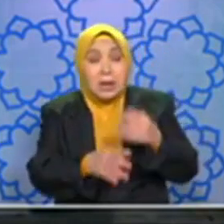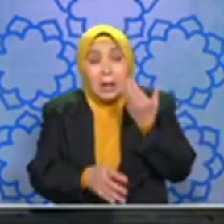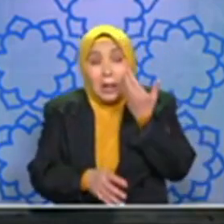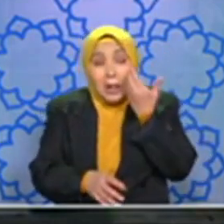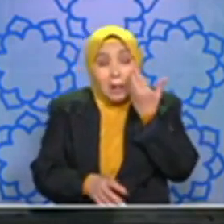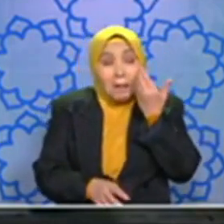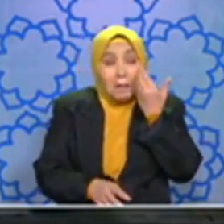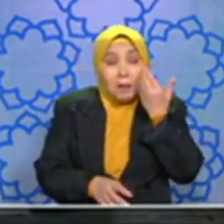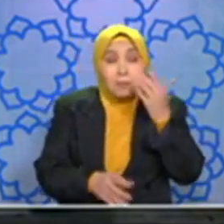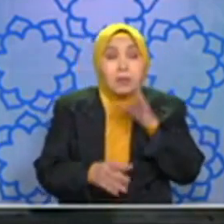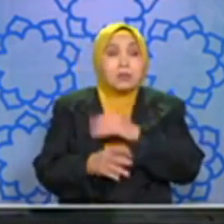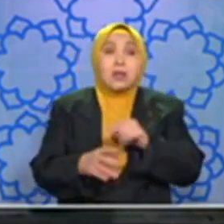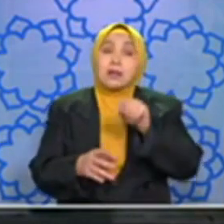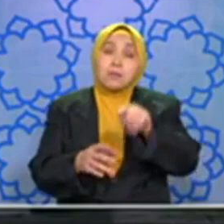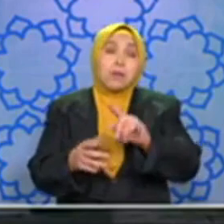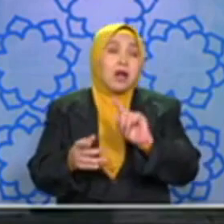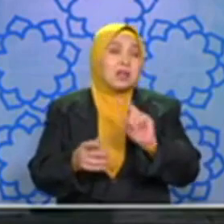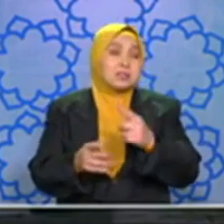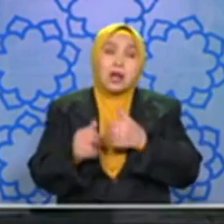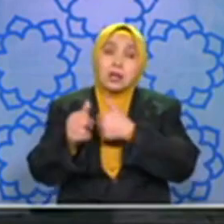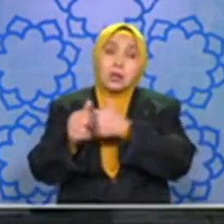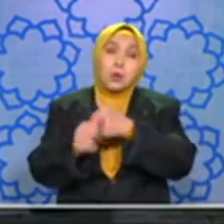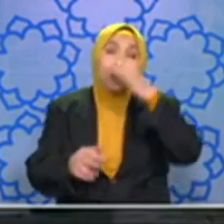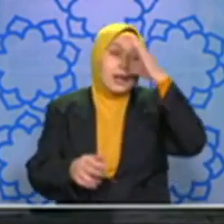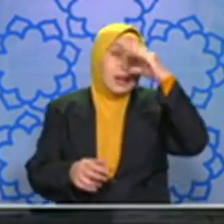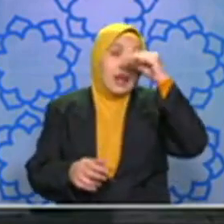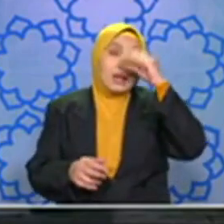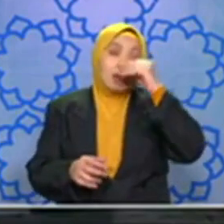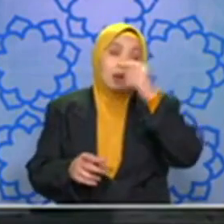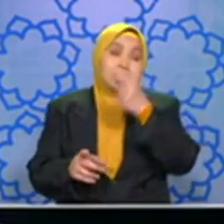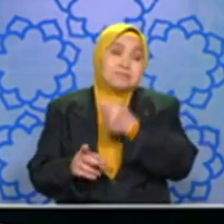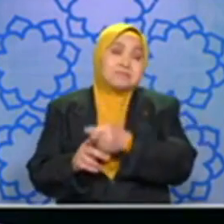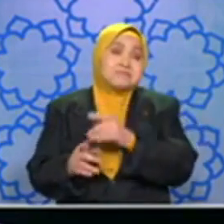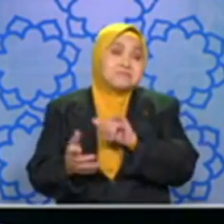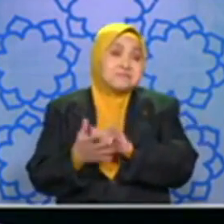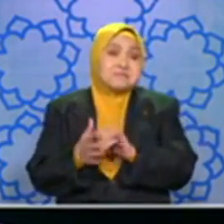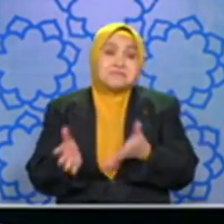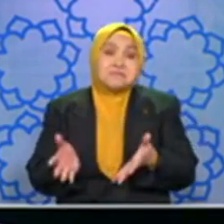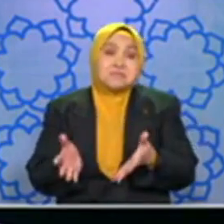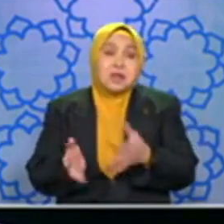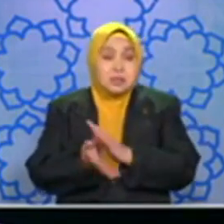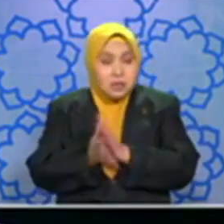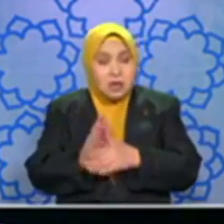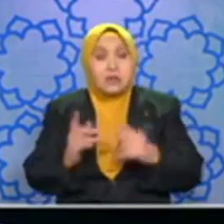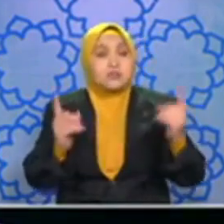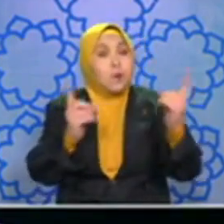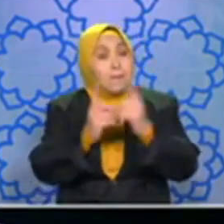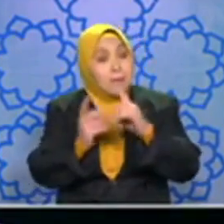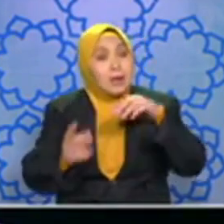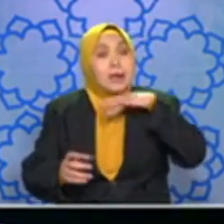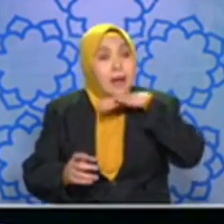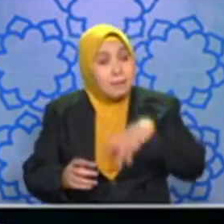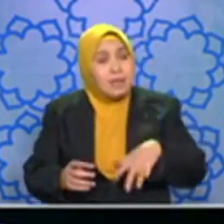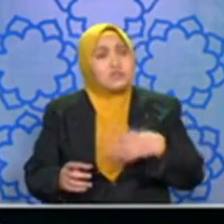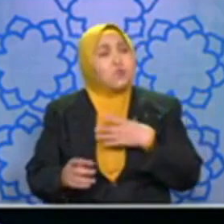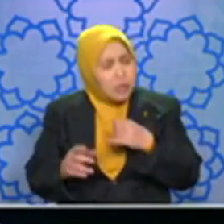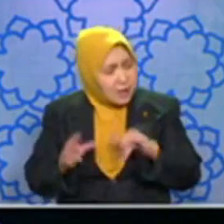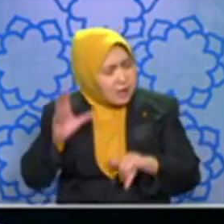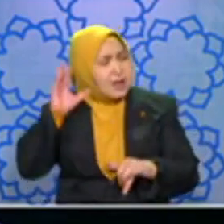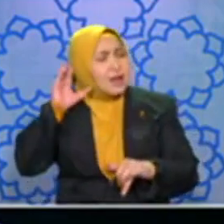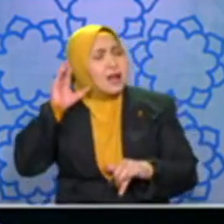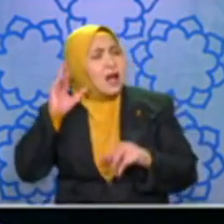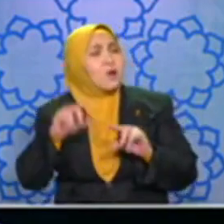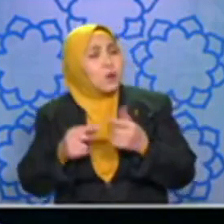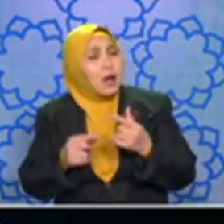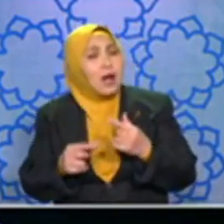zalim itu berkata kamu hanyalah mengikuti seorang lelaki yang terkena sihir. Ceritanya Ustaz, mereka bila jumpa Nabi, mereka sebenarnya suka dengar Quran. Ada,